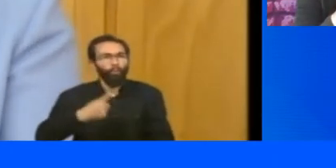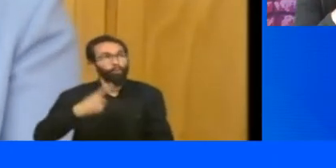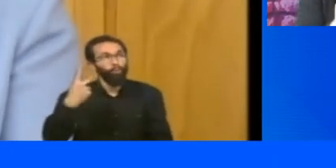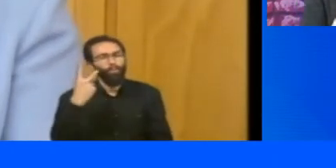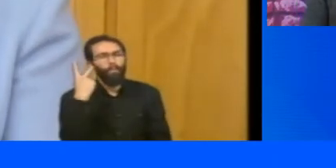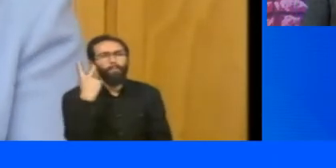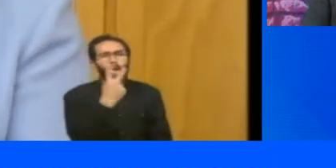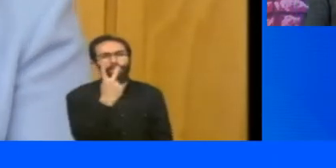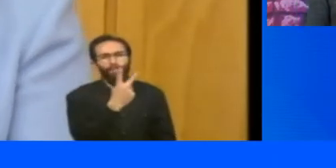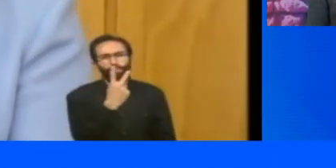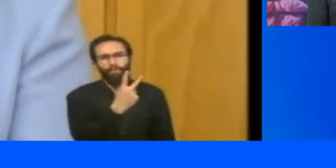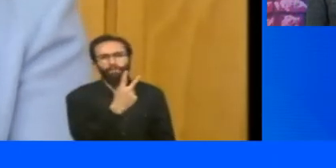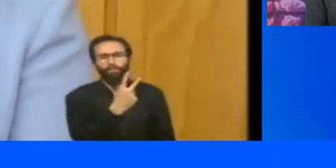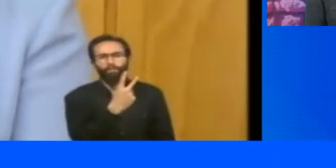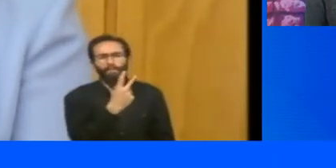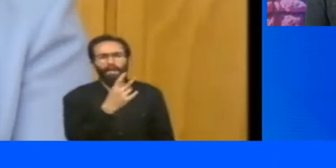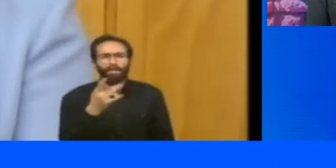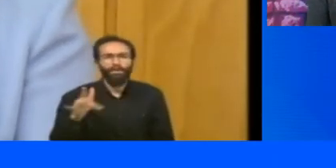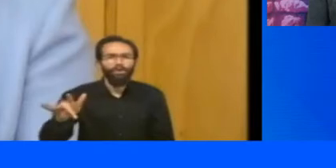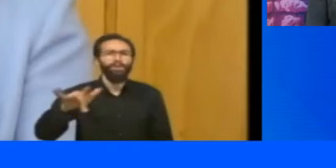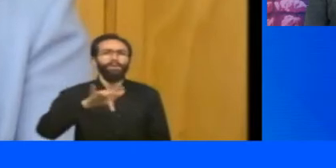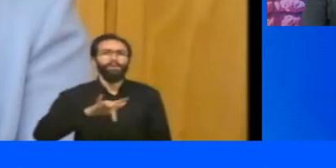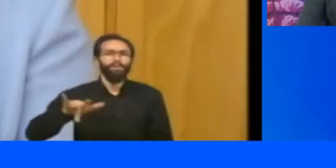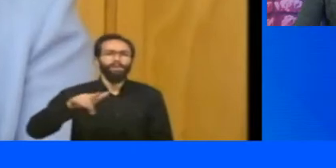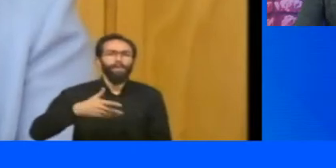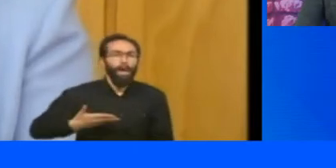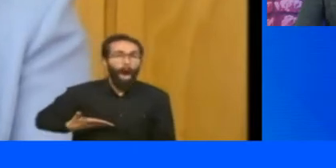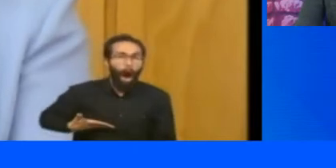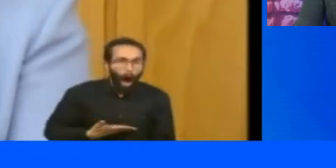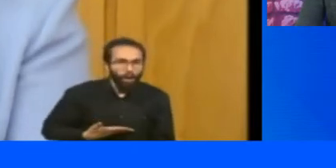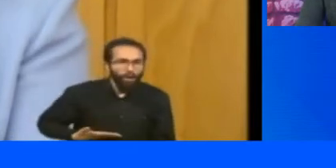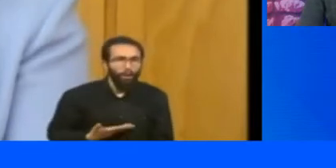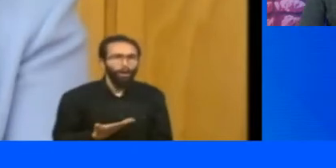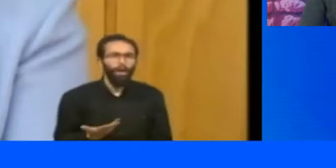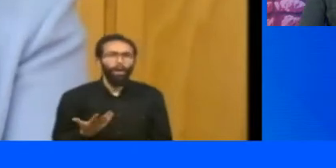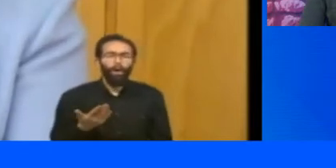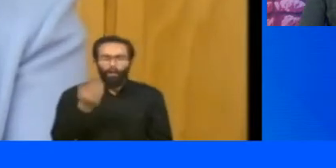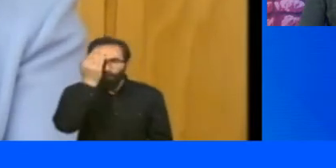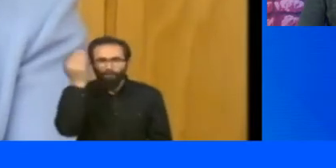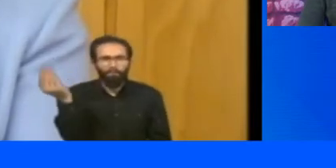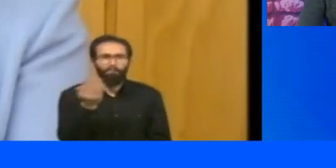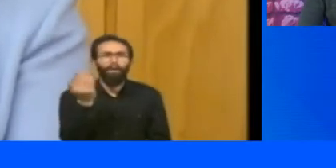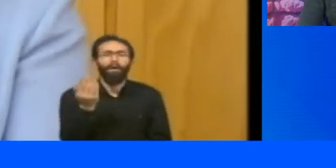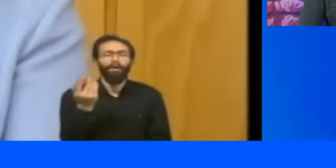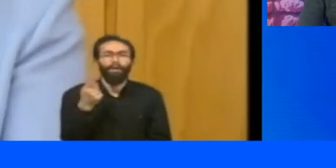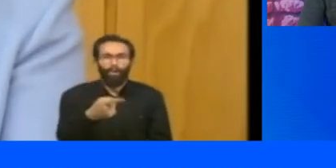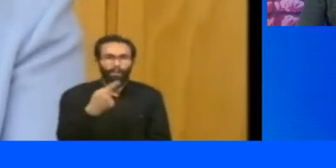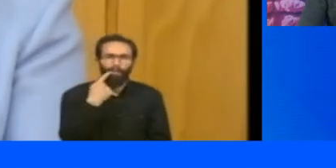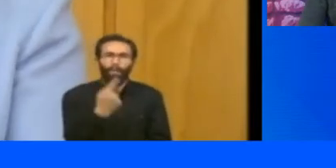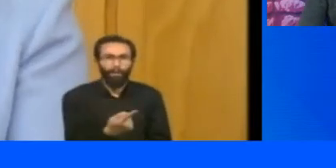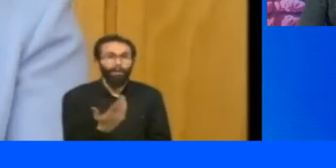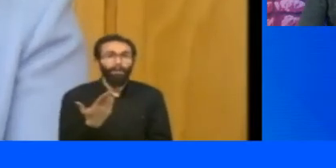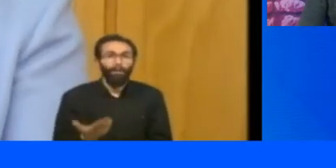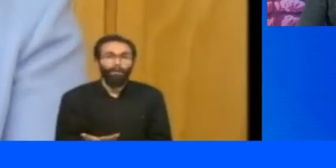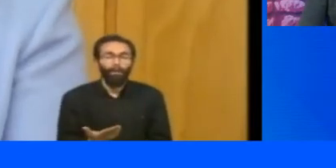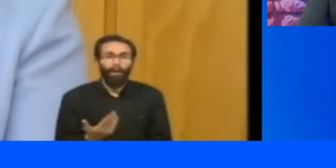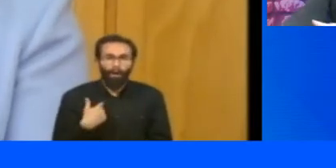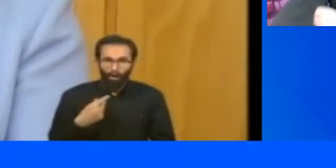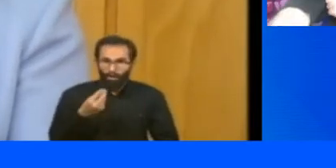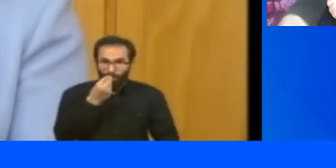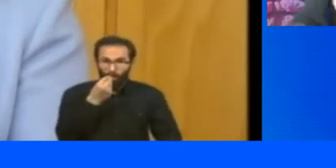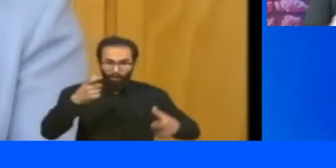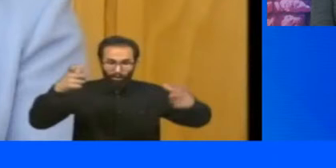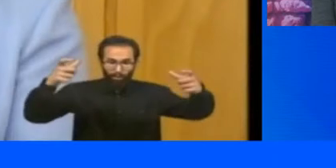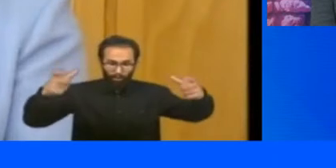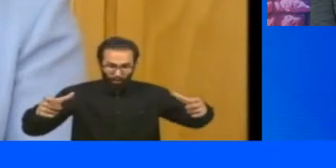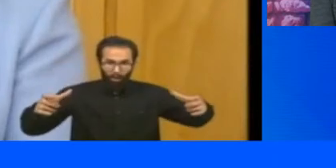dedik. İşsizliktir, açlıktır, yoksulluktur dedik değerli arkadaşlar. Soframıza, emeğimize